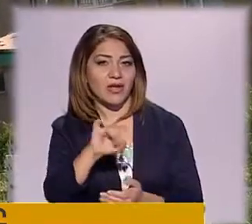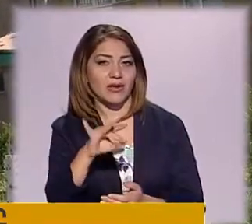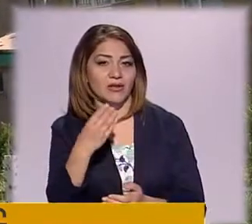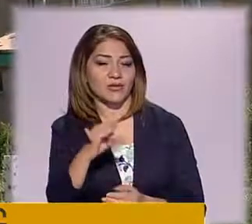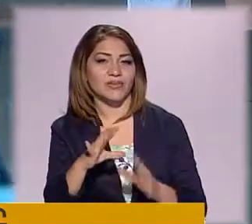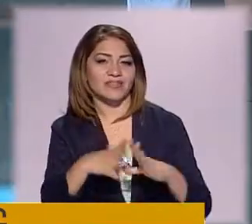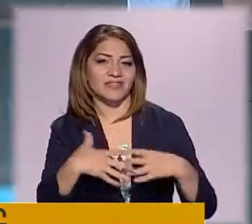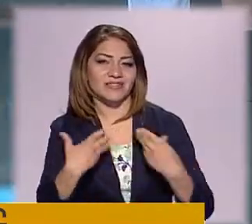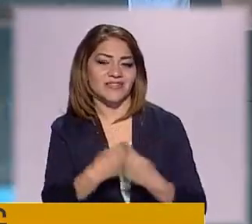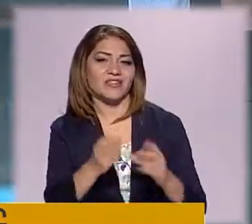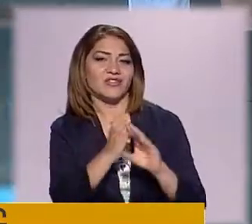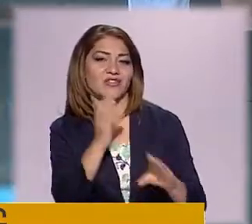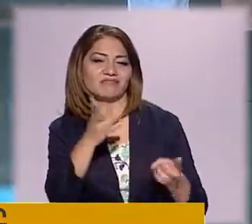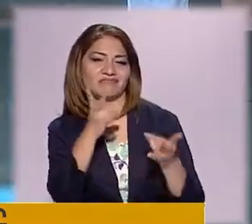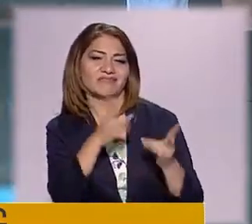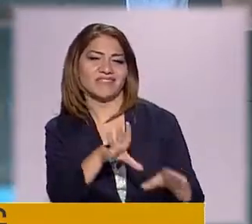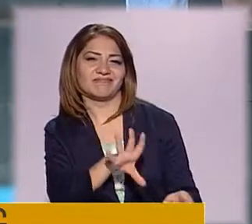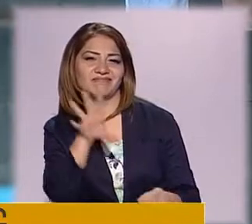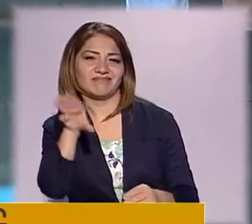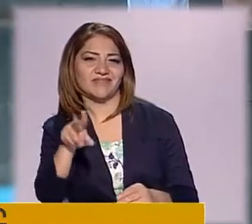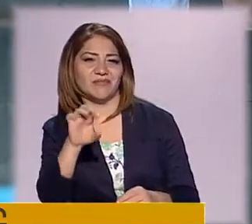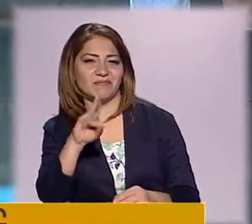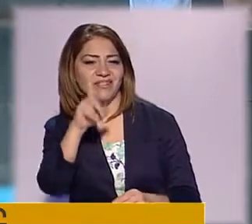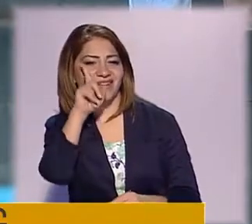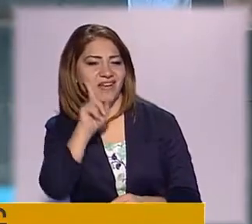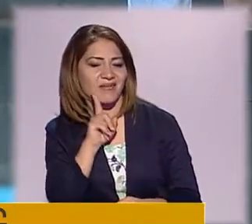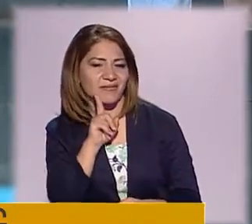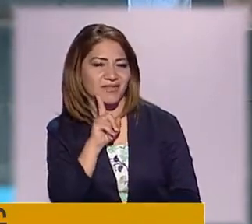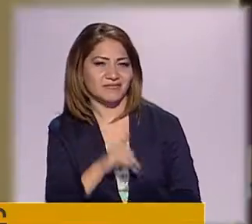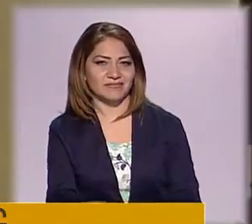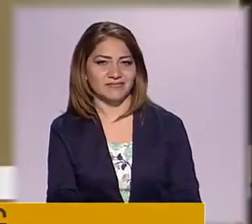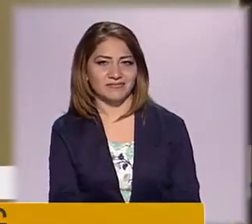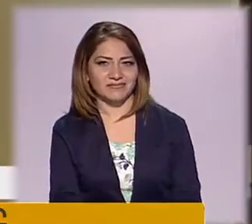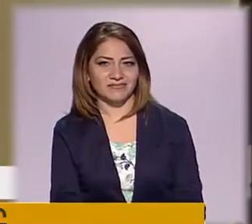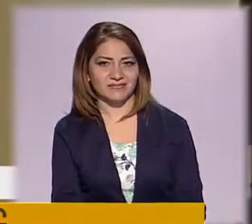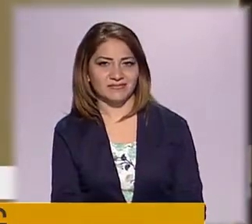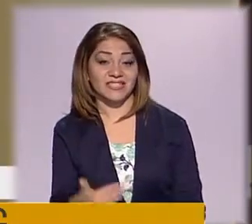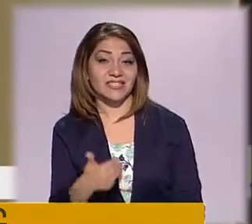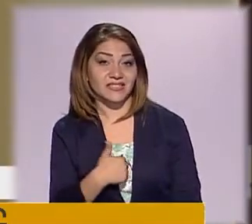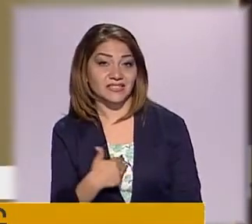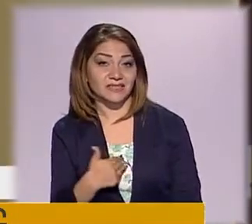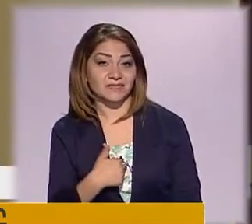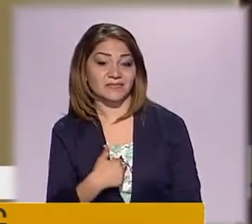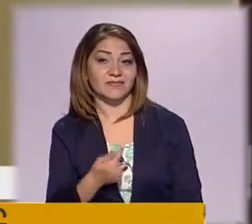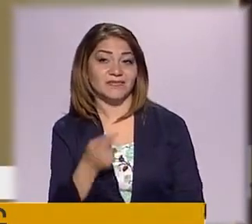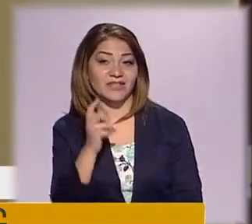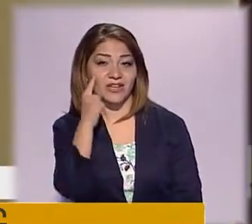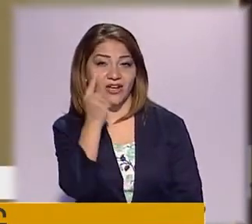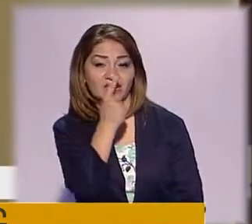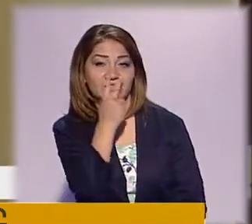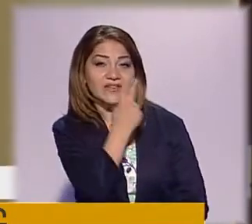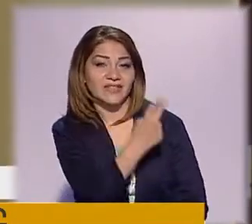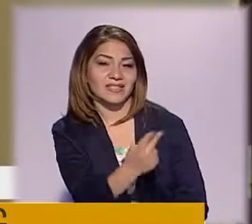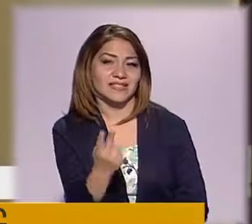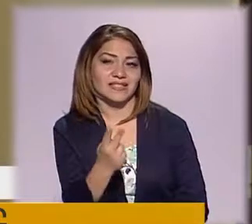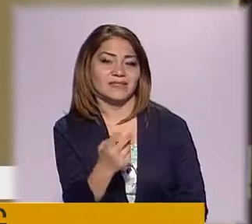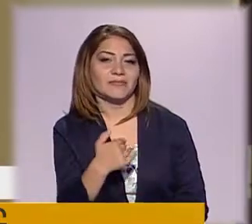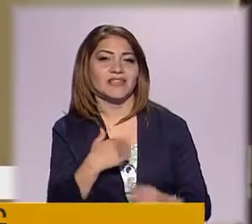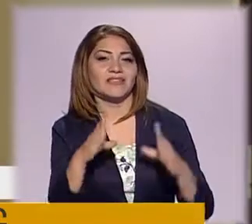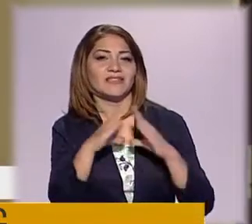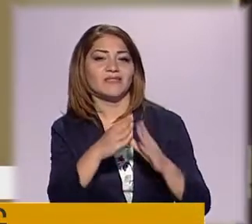ընտանիքը հրաժեշտ տվեց Դոմիկին, տեղափոխվելով նոր եւ հարմարավետ բնակարան։ Ցանկանում որ իրենք կան, իրենց աչքով տեսնեն, թե մենք